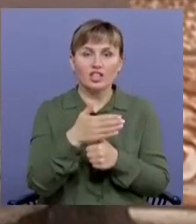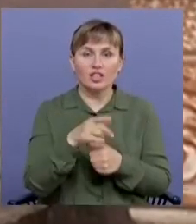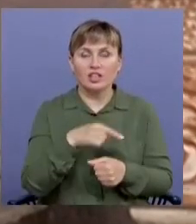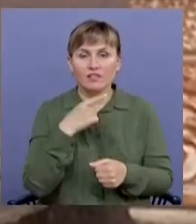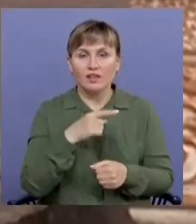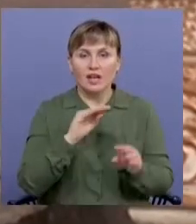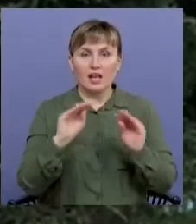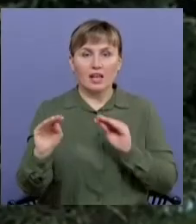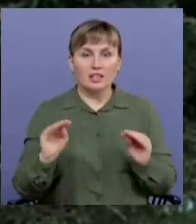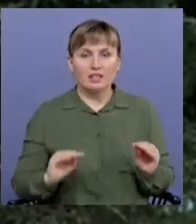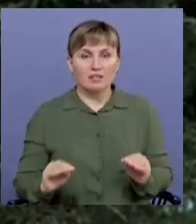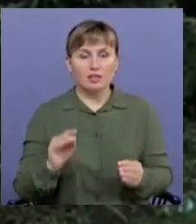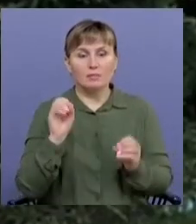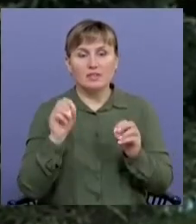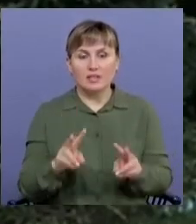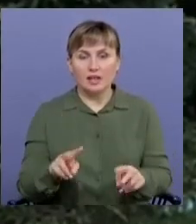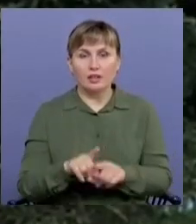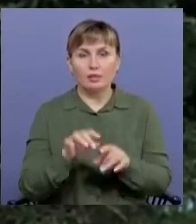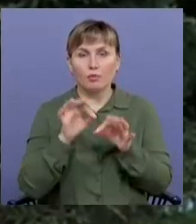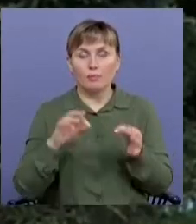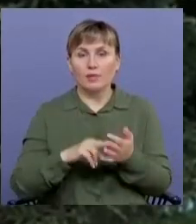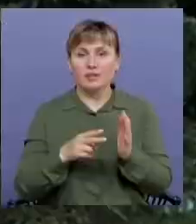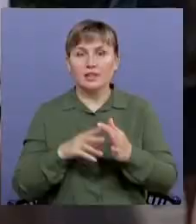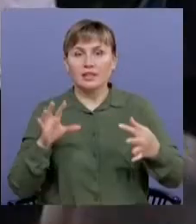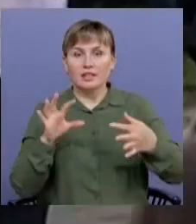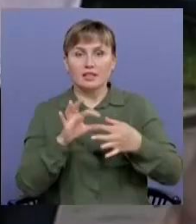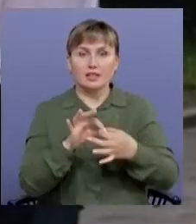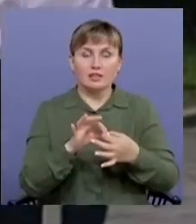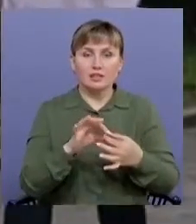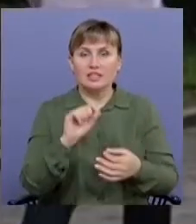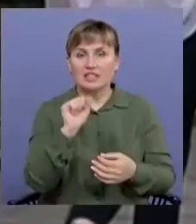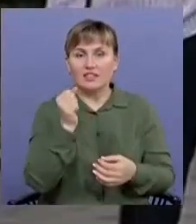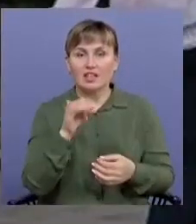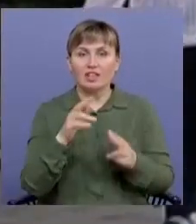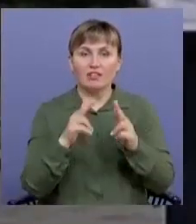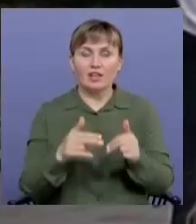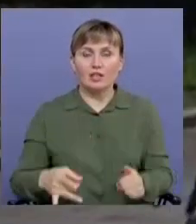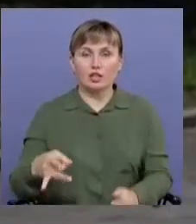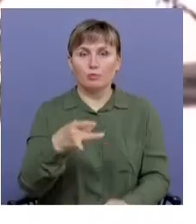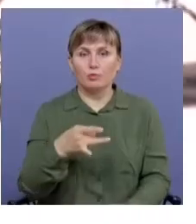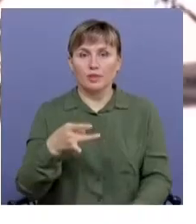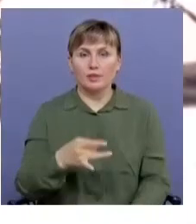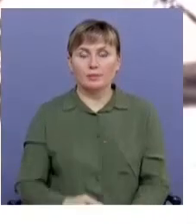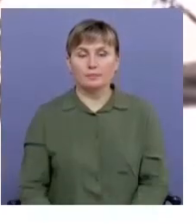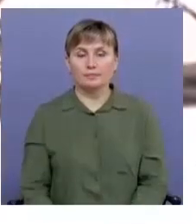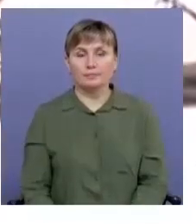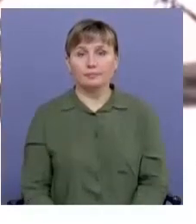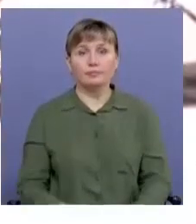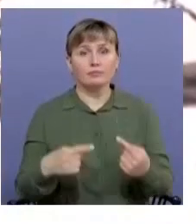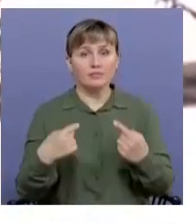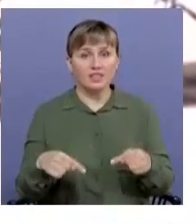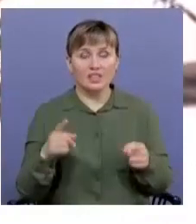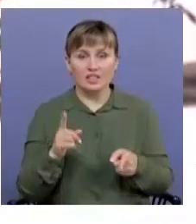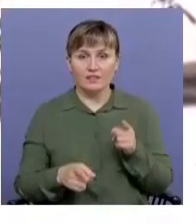архитекторы, расставлены не случайно. Таким образом, планируется соединить любимый всеми сквер и дворец республики. Машины действительно некоторые граждане